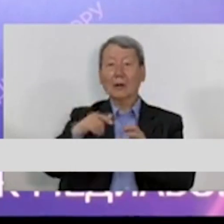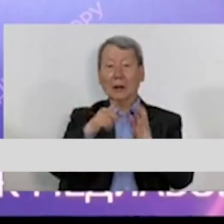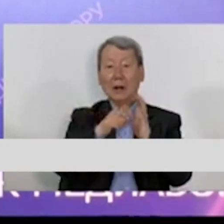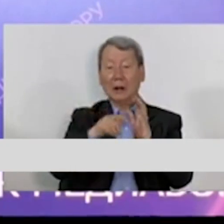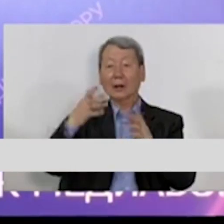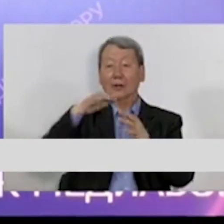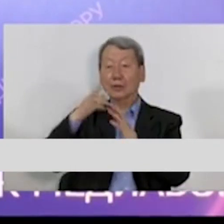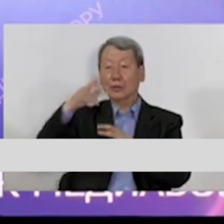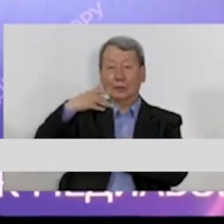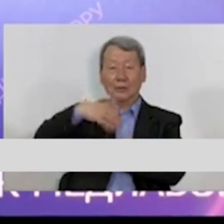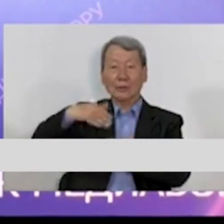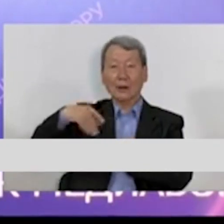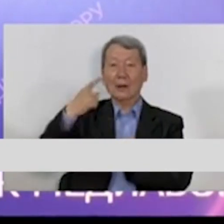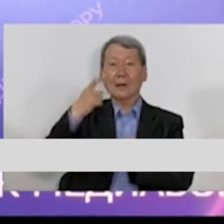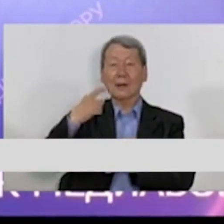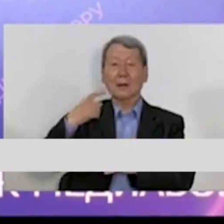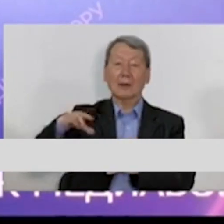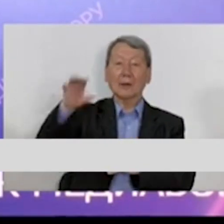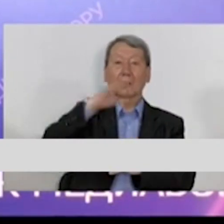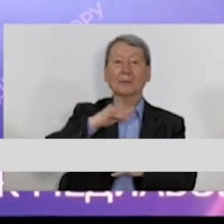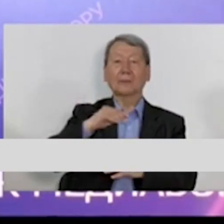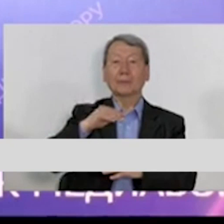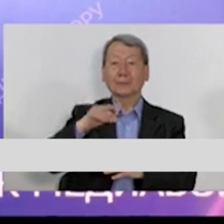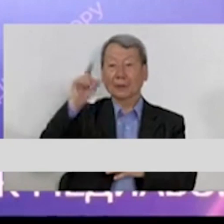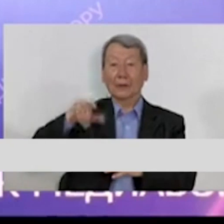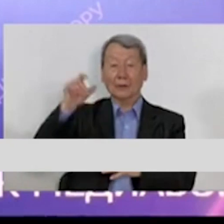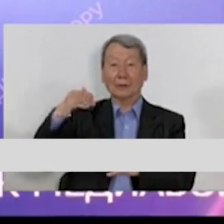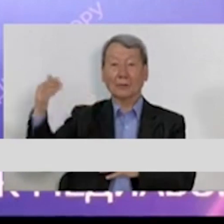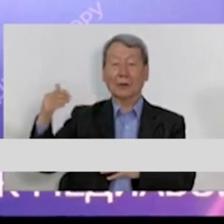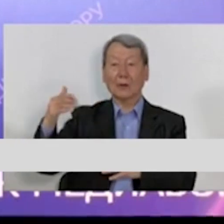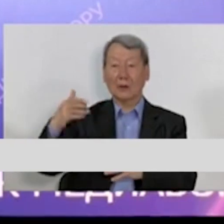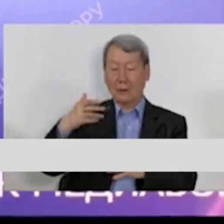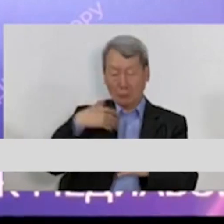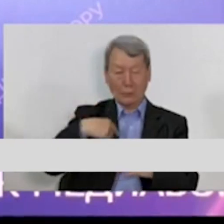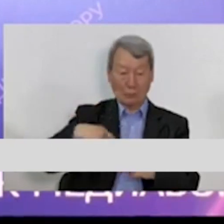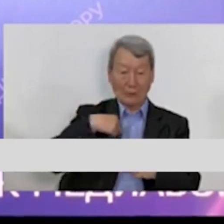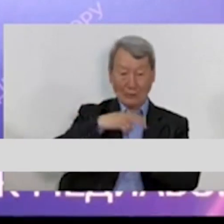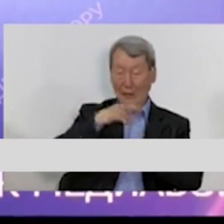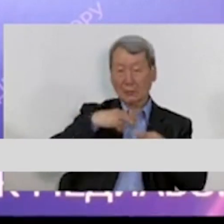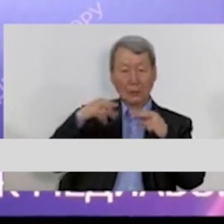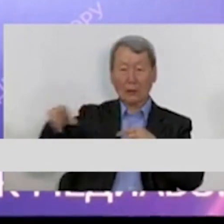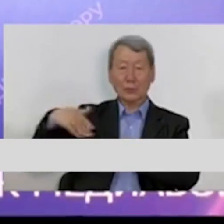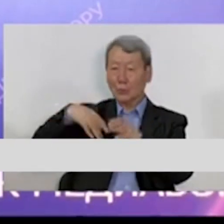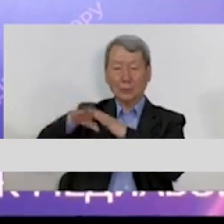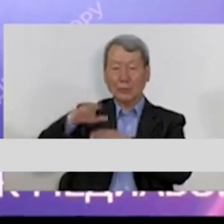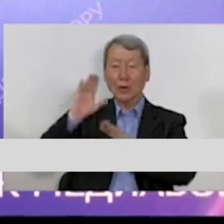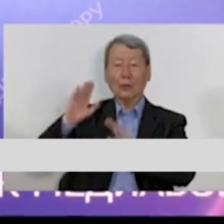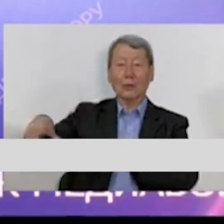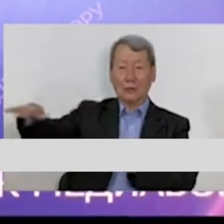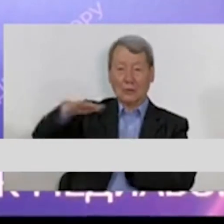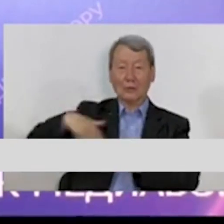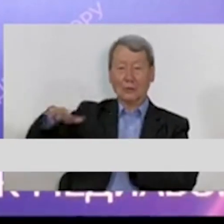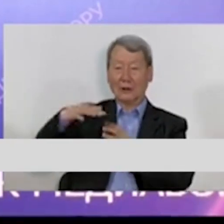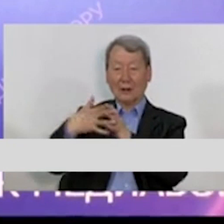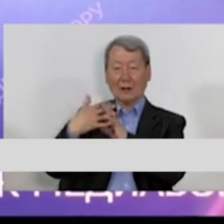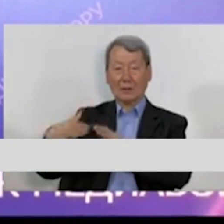Акмуз айылында чыккан. Бир келинден жана бир жарандан. Булар көзөмөлдө эч жака чыгышпайт. Эсле ошол